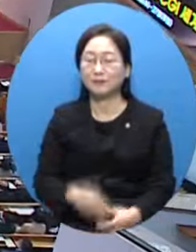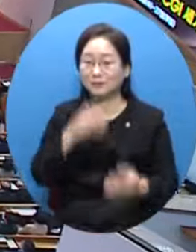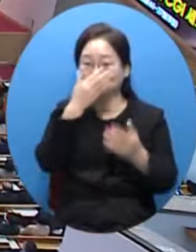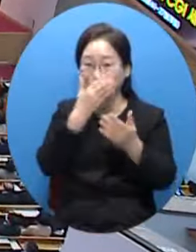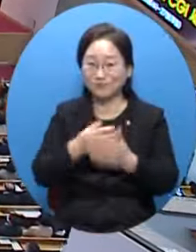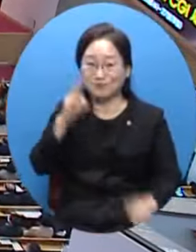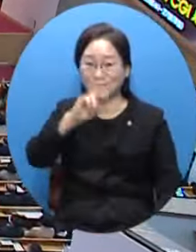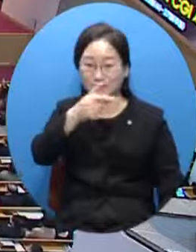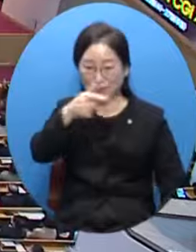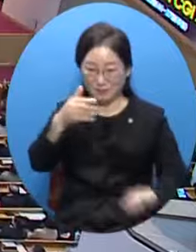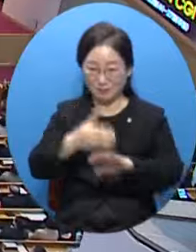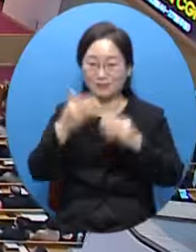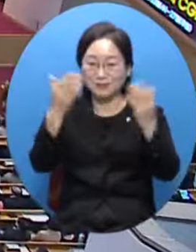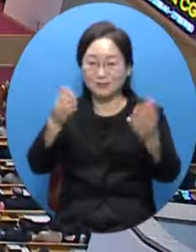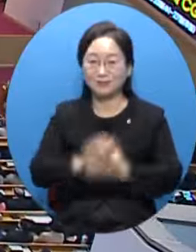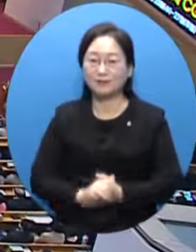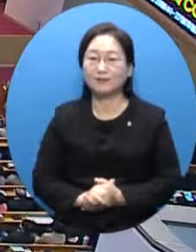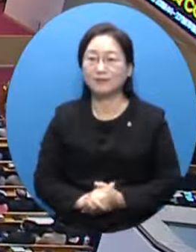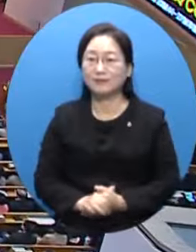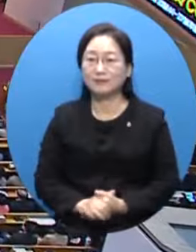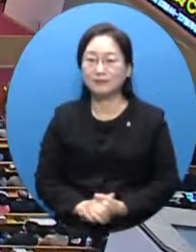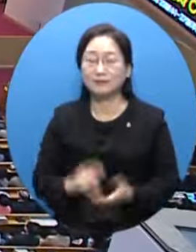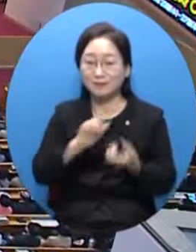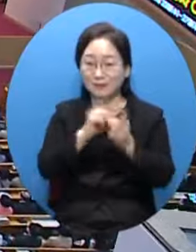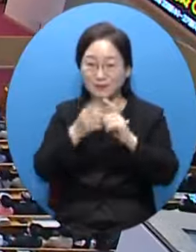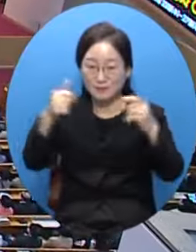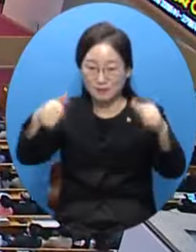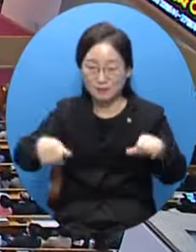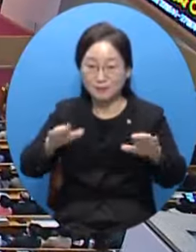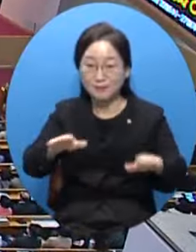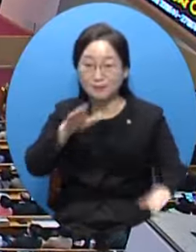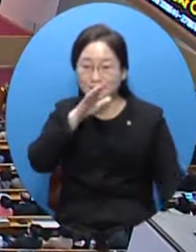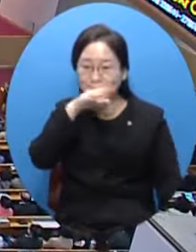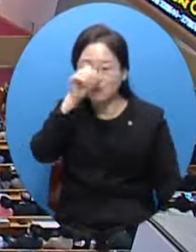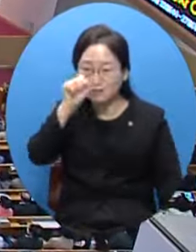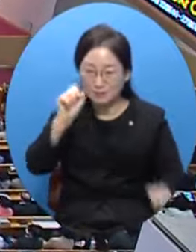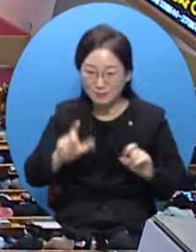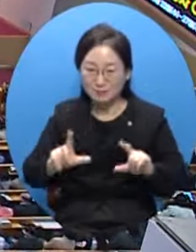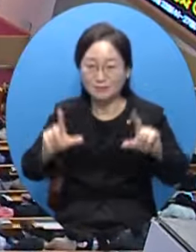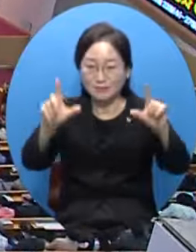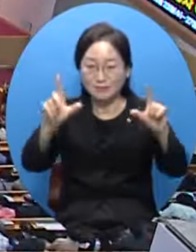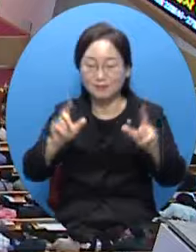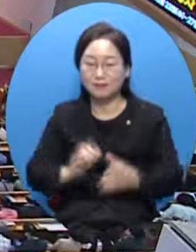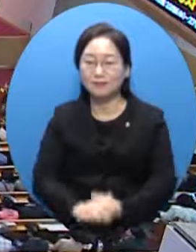귀한 찬양을 감사드립니다. 함께 인사 나누겠습니다. 오늘은 참으로 좋은 날입니다.